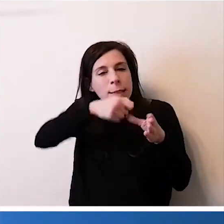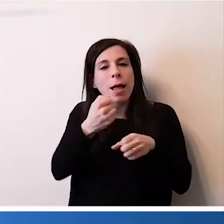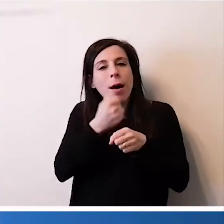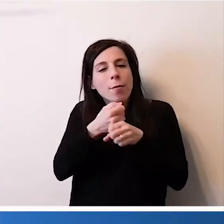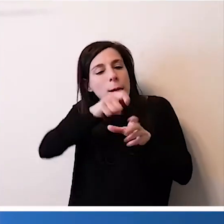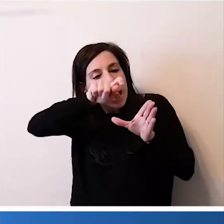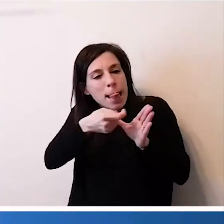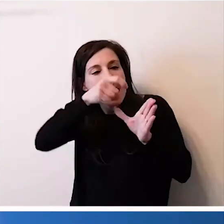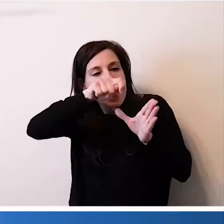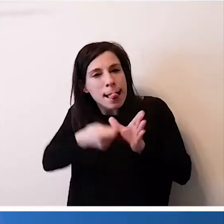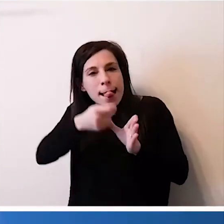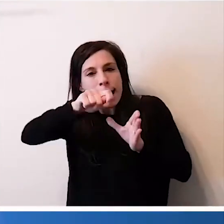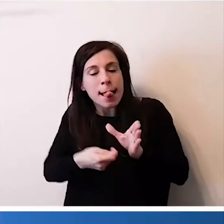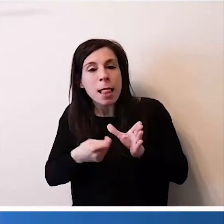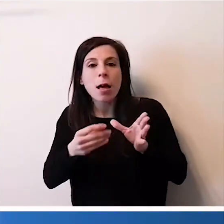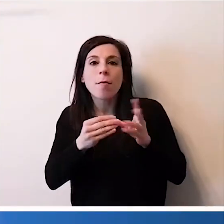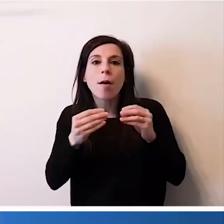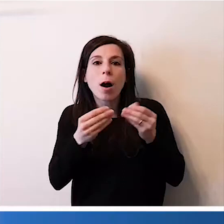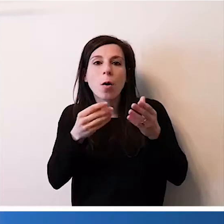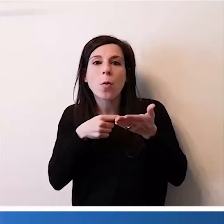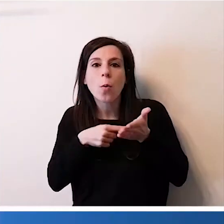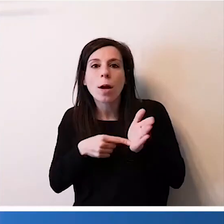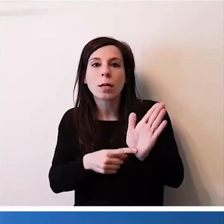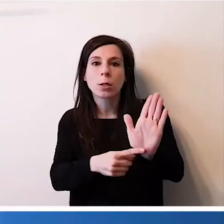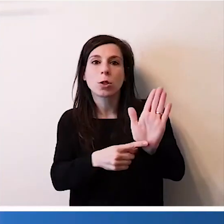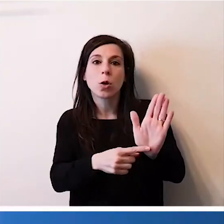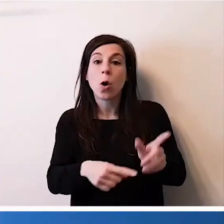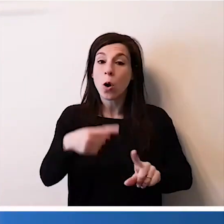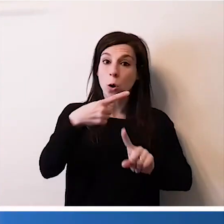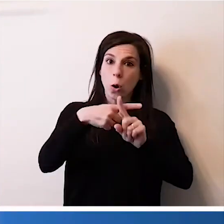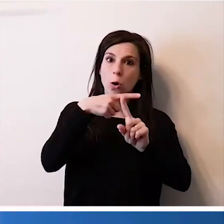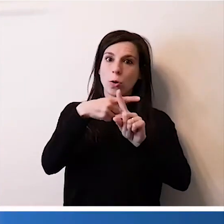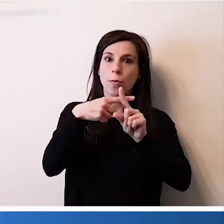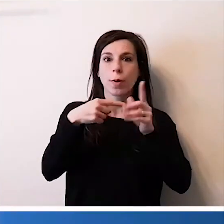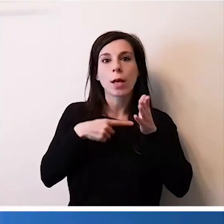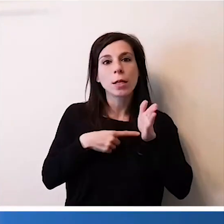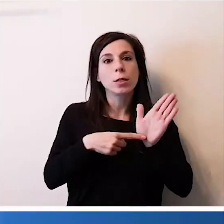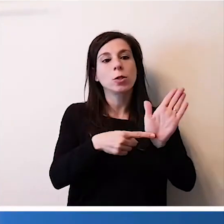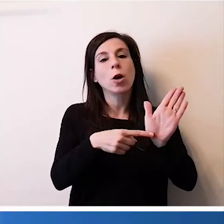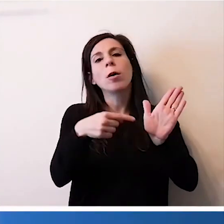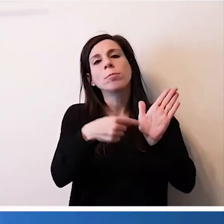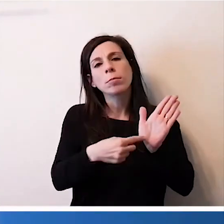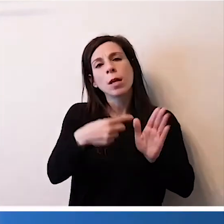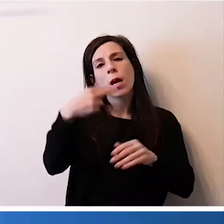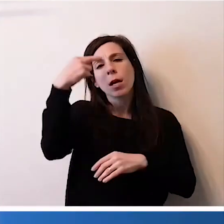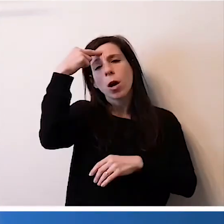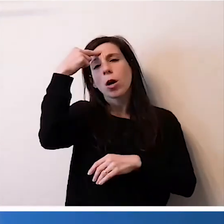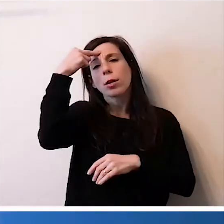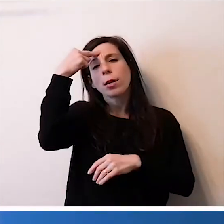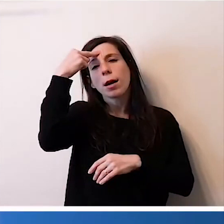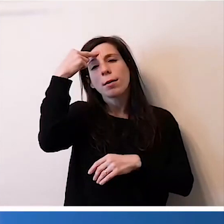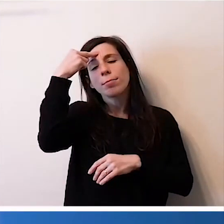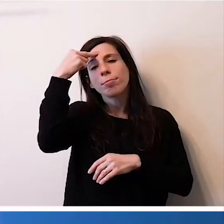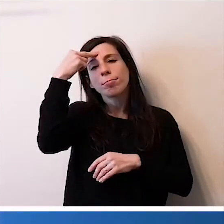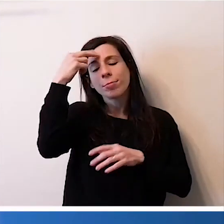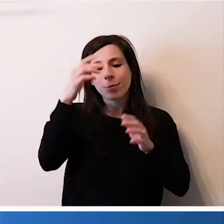aveva fatto questo, un crocifisso che ricorda